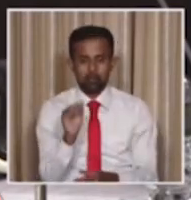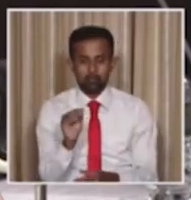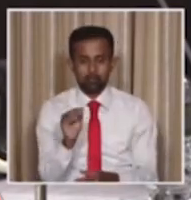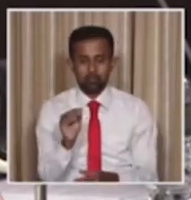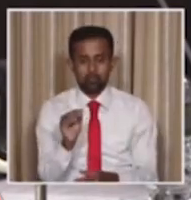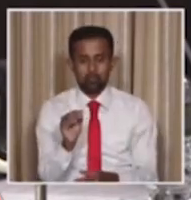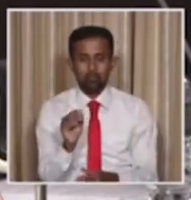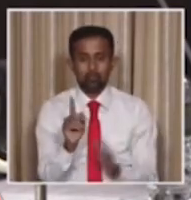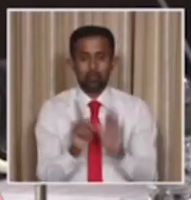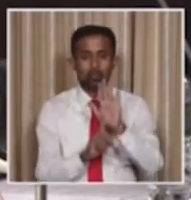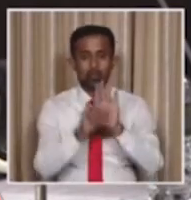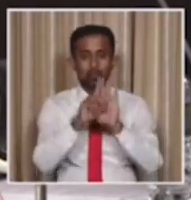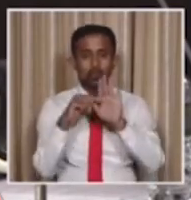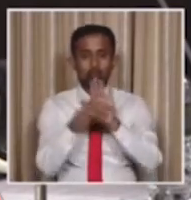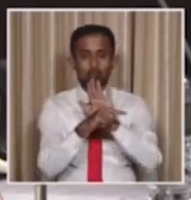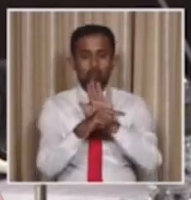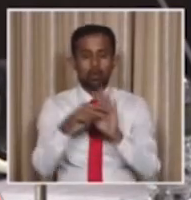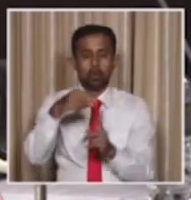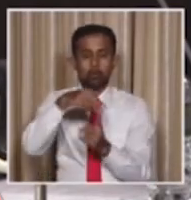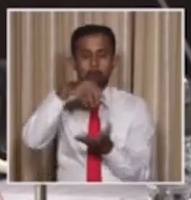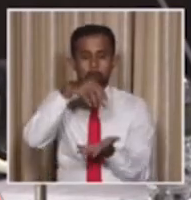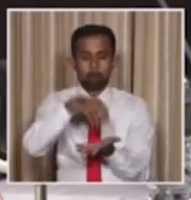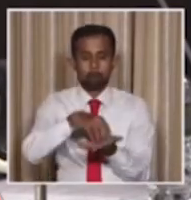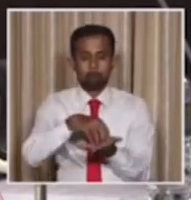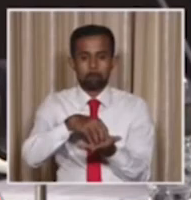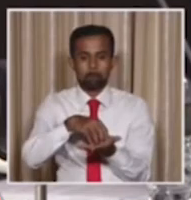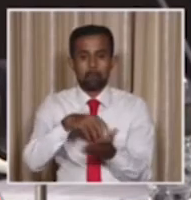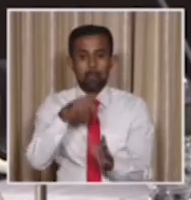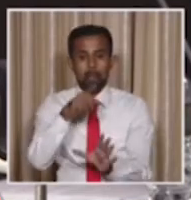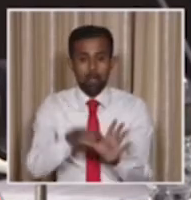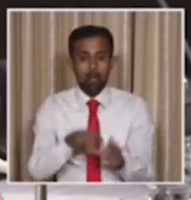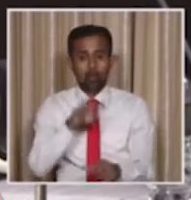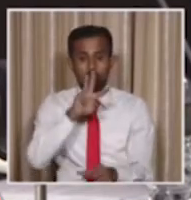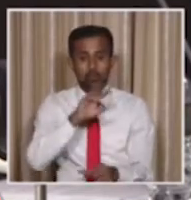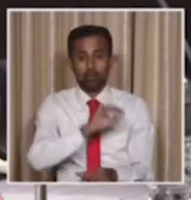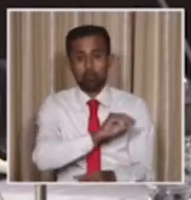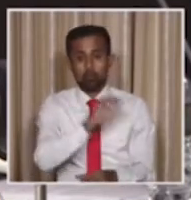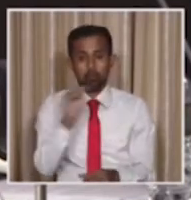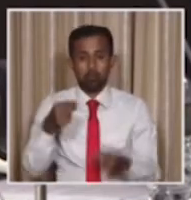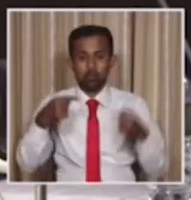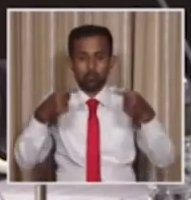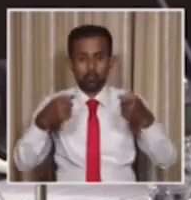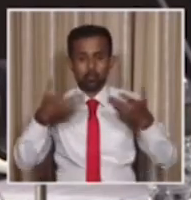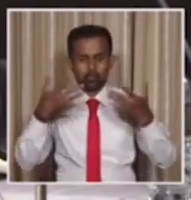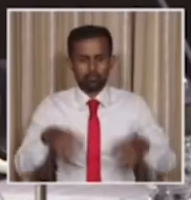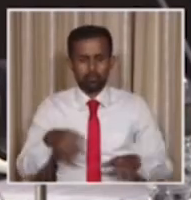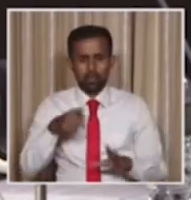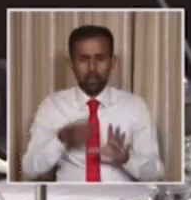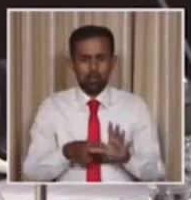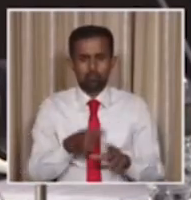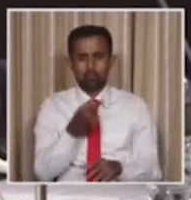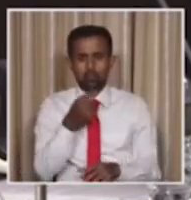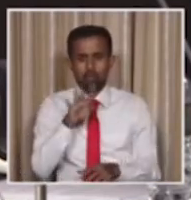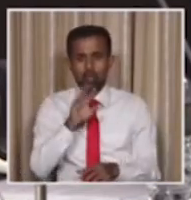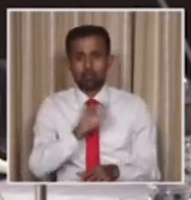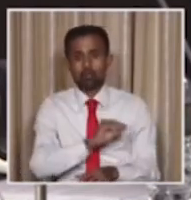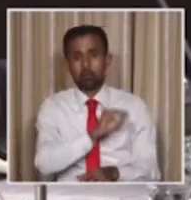13 ஆண்டுகளுக்கு பின்னரும் ஆக்கிரமித்து நிலை கொண்டிருக்கின்ற ஸ்ரீலங்கா ஆயுதப்படைகளுக்கு ஒதுக்கப்பட்டிருக்கின்ற நிதியை